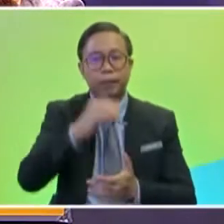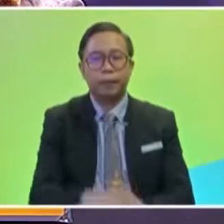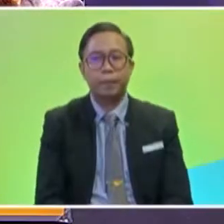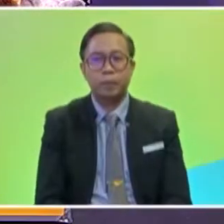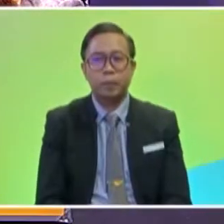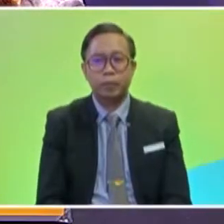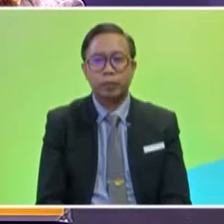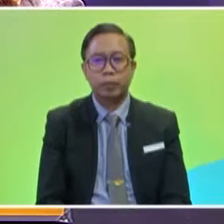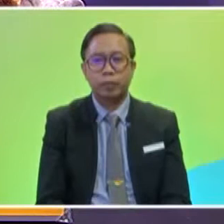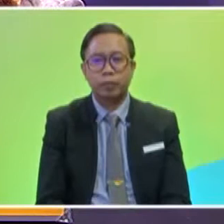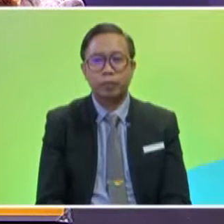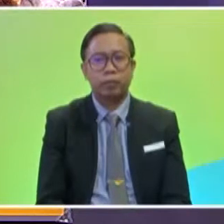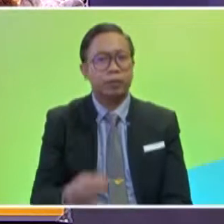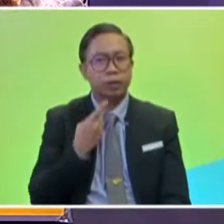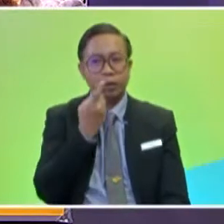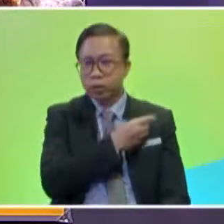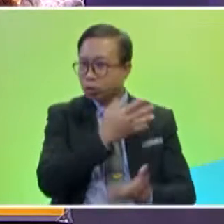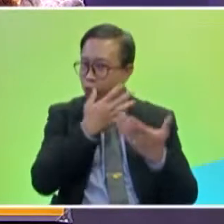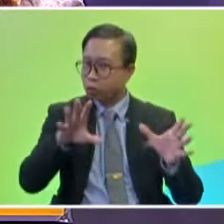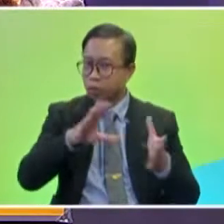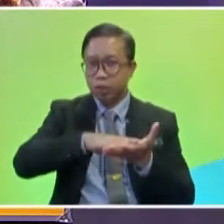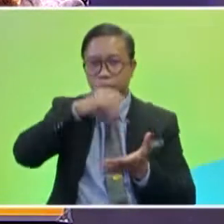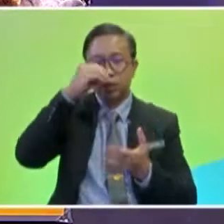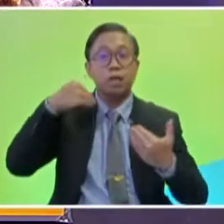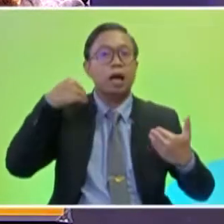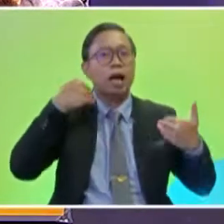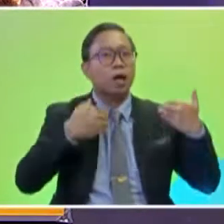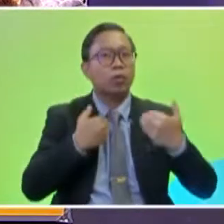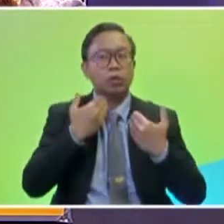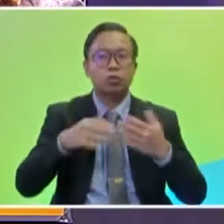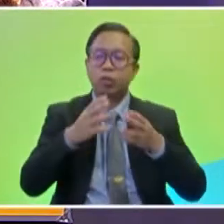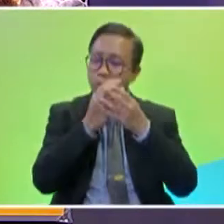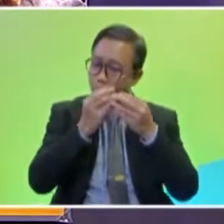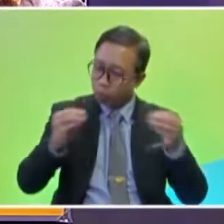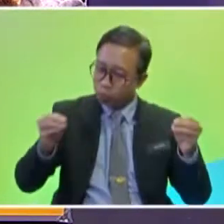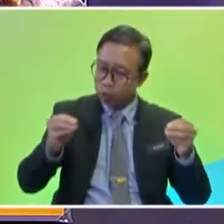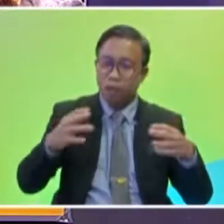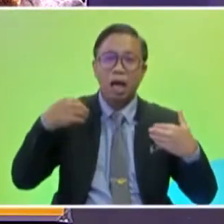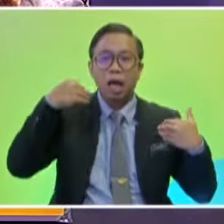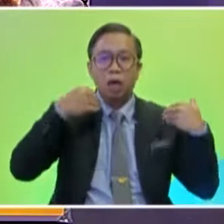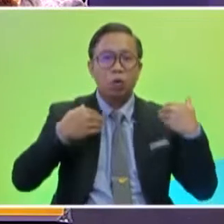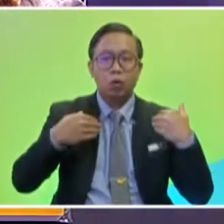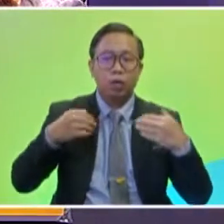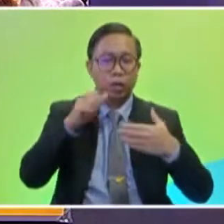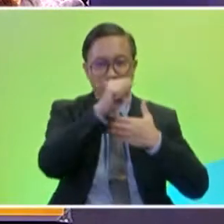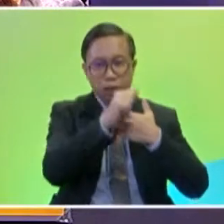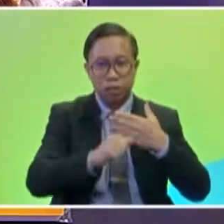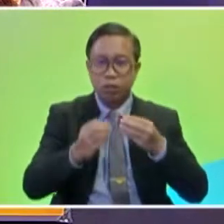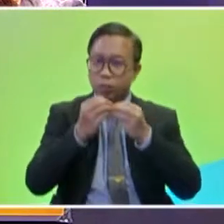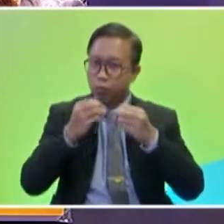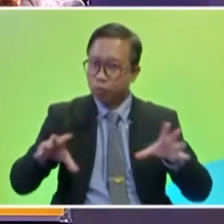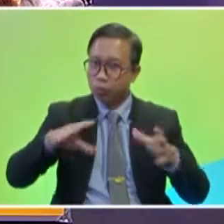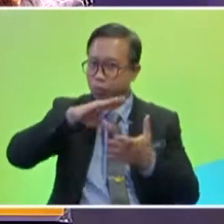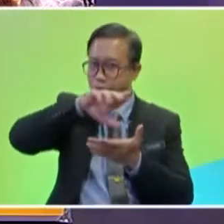sebaiknya Oke jadi kita belajar tentang hewan yang telah pupus ah hewan yang diajak usai semuanya berlakunya